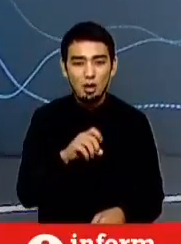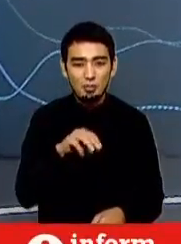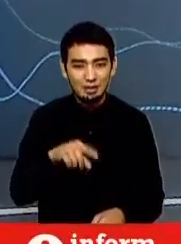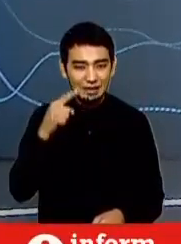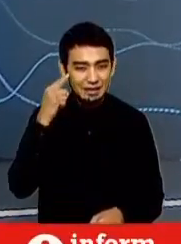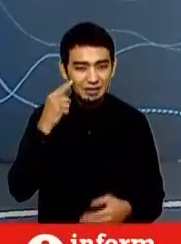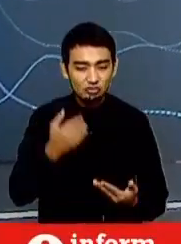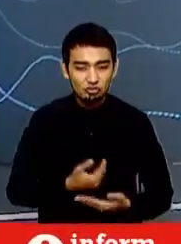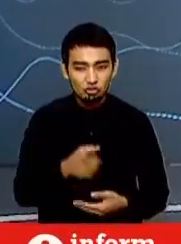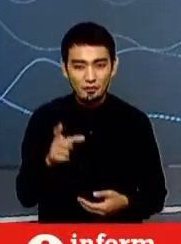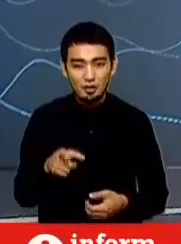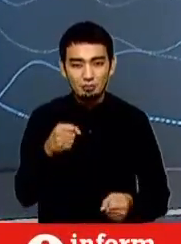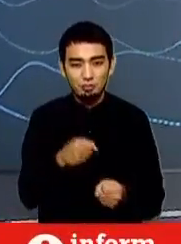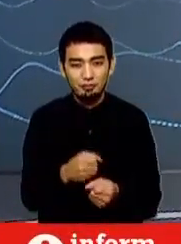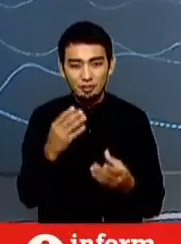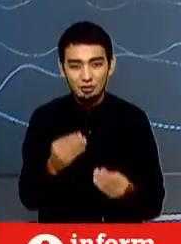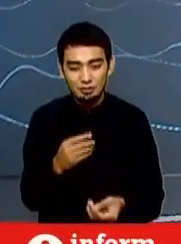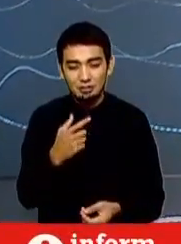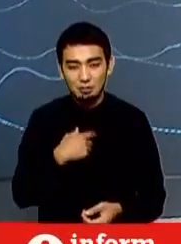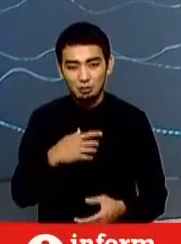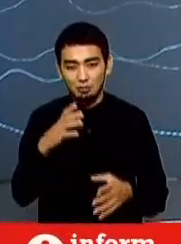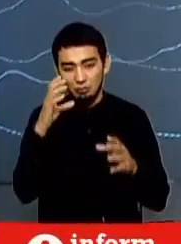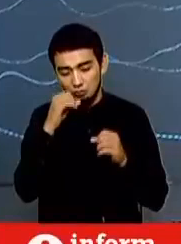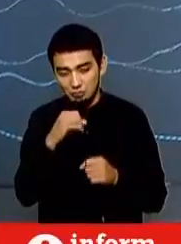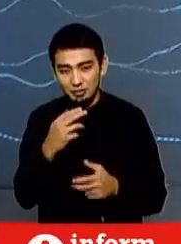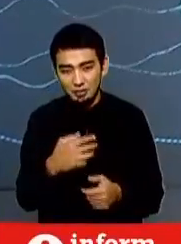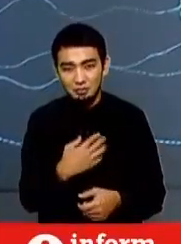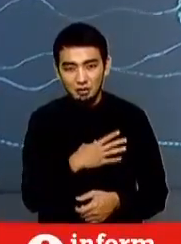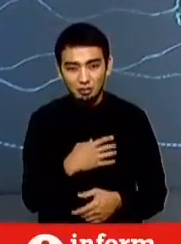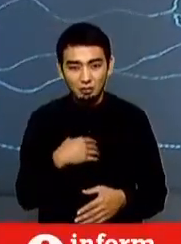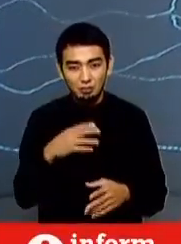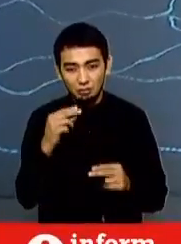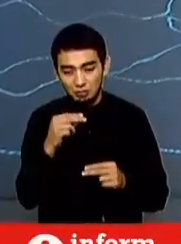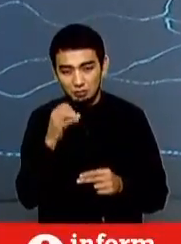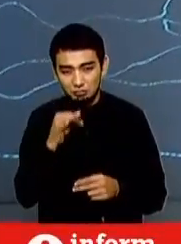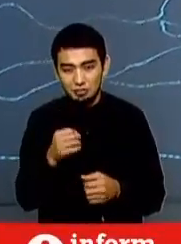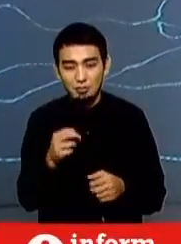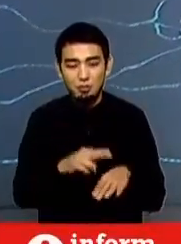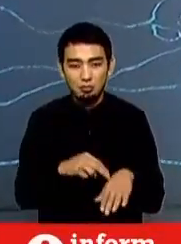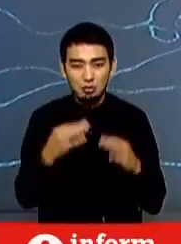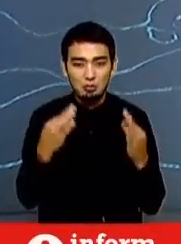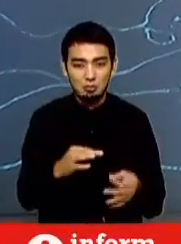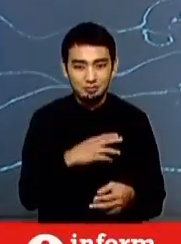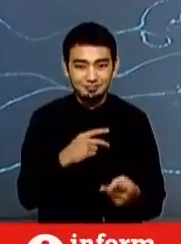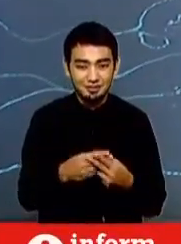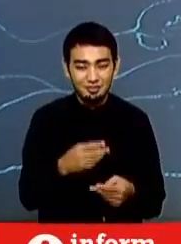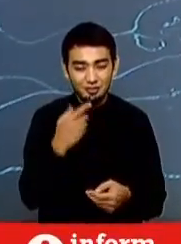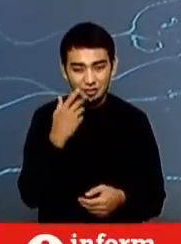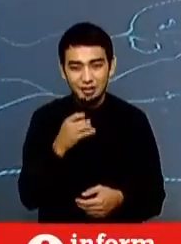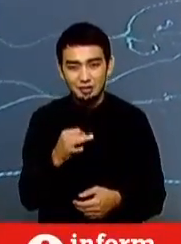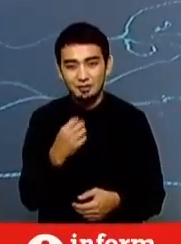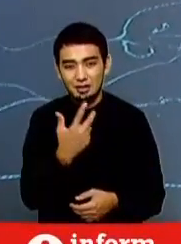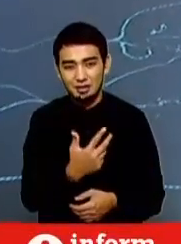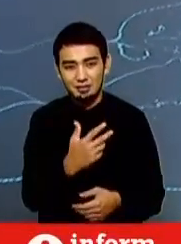азаматы. Көлік оқиғасы болған күні өзінің ұйықтап кеткенін мойындап, қамауға алынған. Бірақ полиция босатып жібергеннен кейін 3 азаматынан